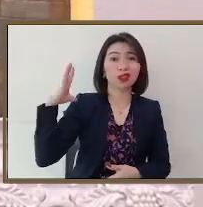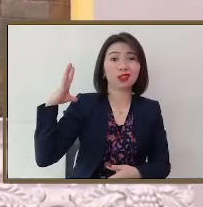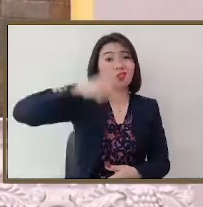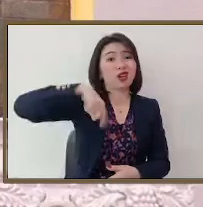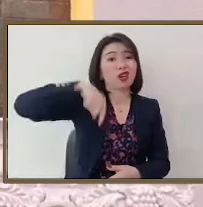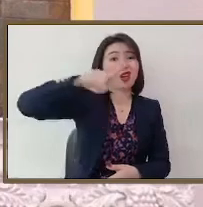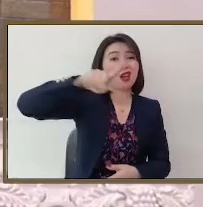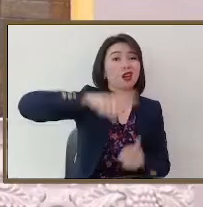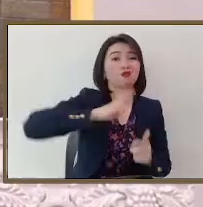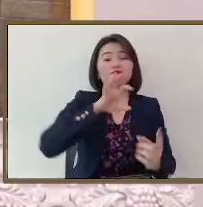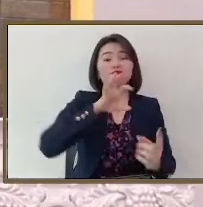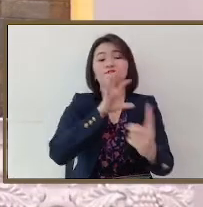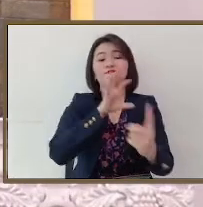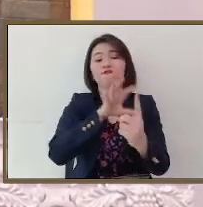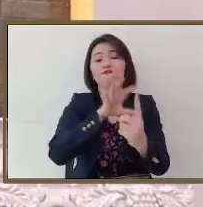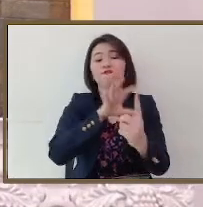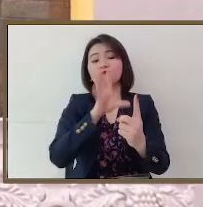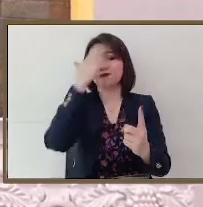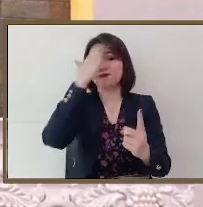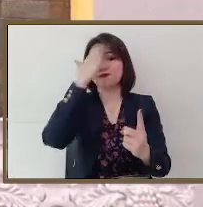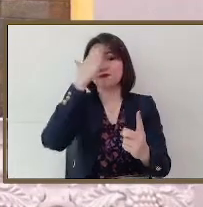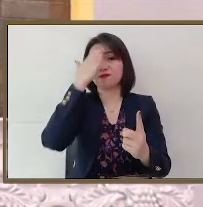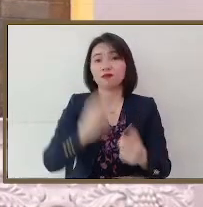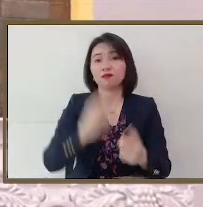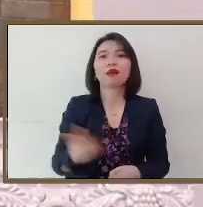interpreting the Word of God for you.